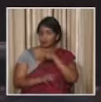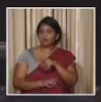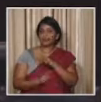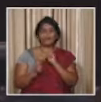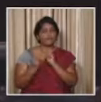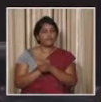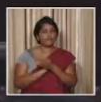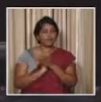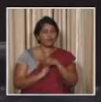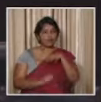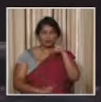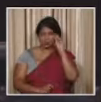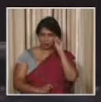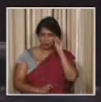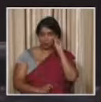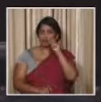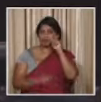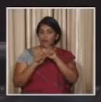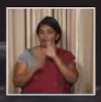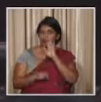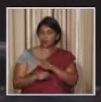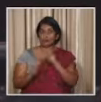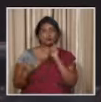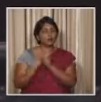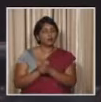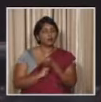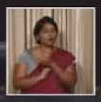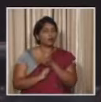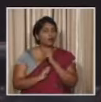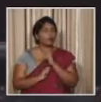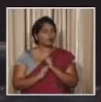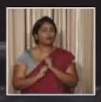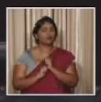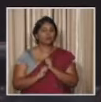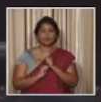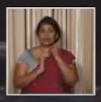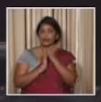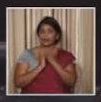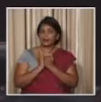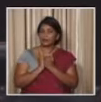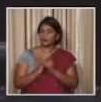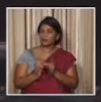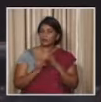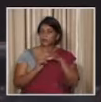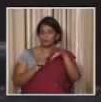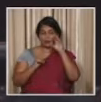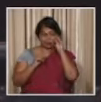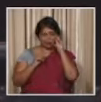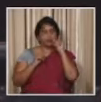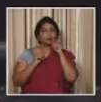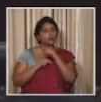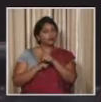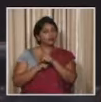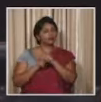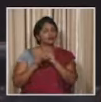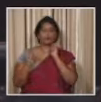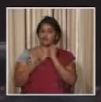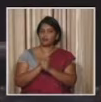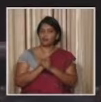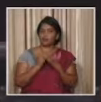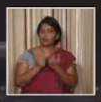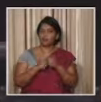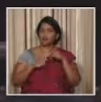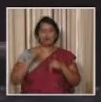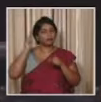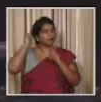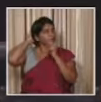වෙනස තේරුම් අරගෙන පුරවැසියා තුල ඒ වෙනස සිද්ධ වෙන්න ඇති වෙච්ච කොන්දේසි හරියට තේරුම් අරගෙන ඔවුන්ටත් වෙනස් වීම තමයි අද